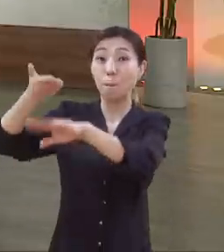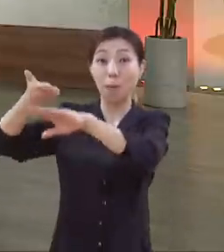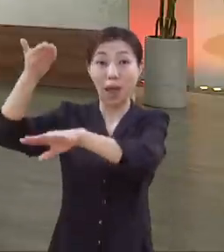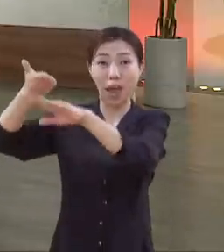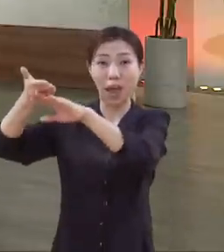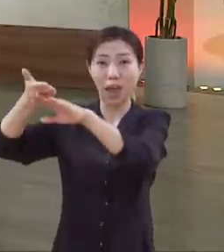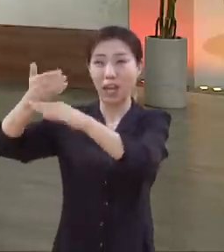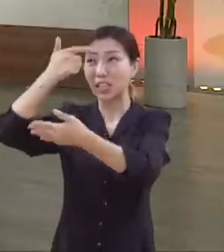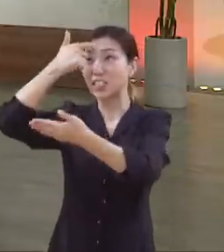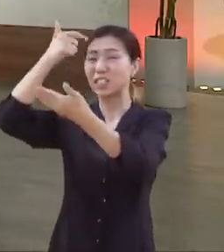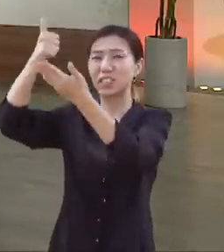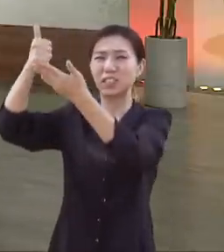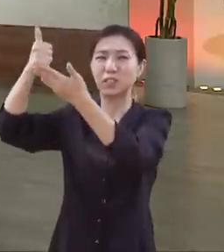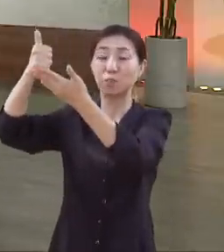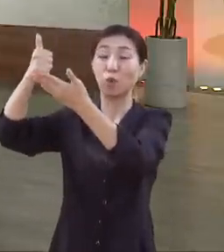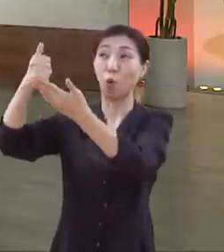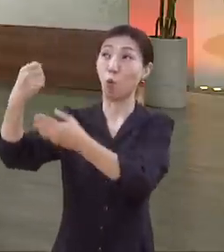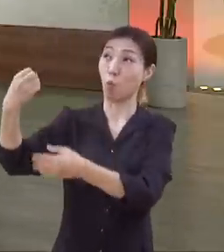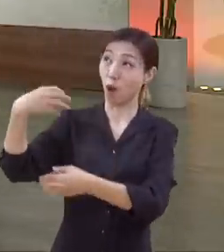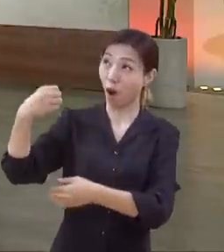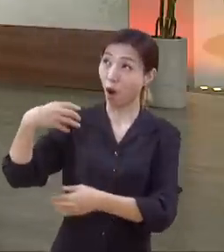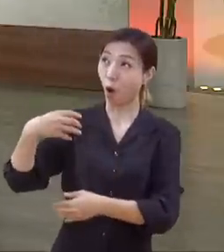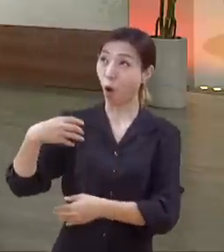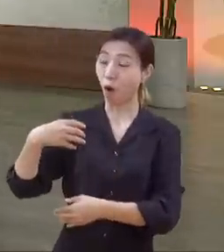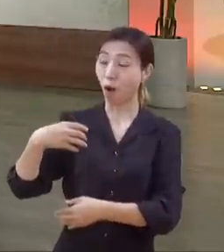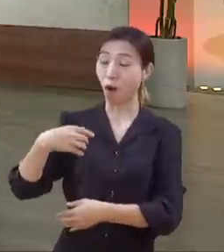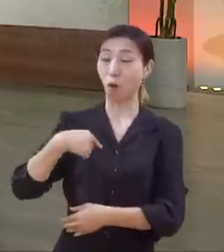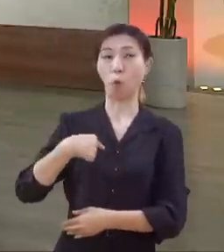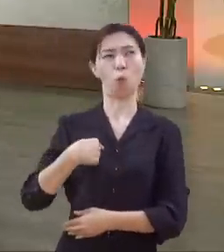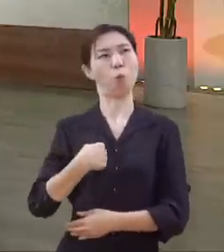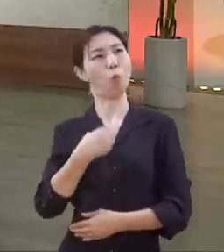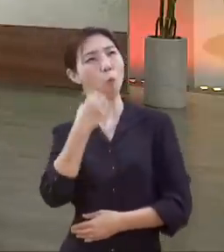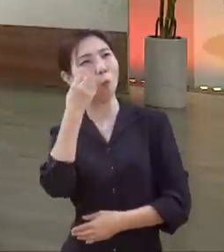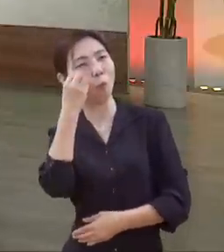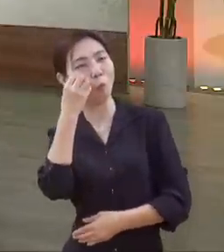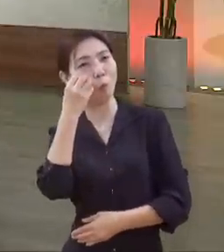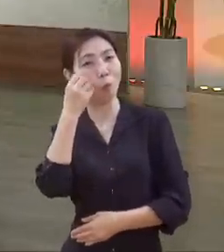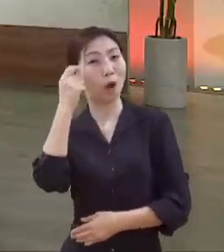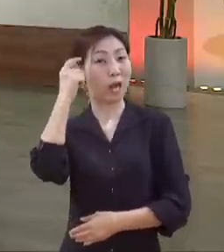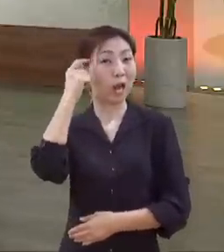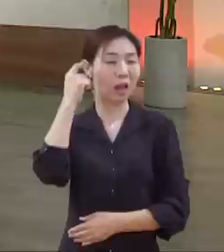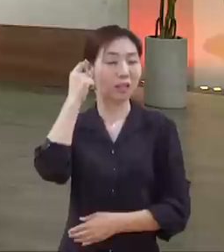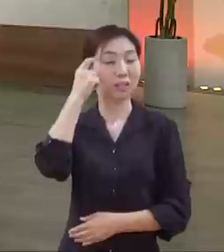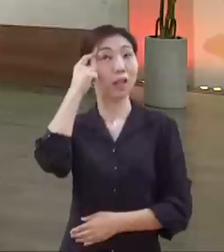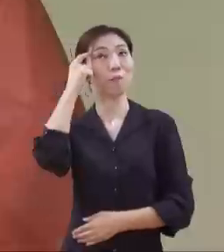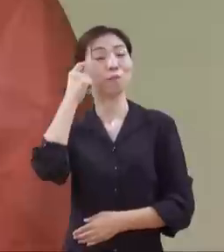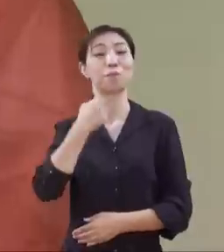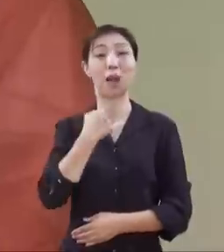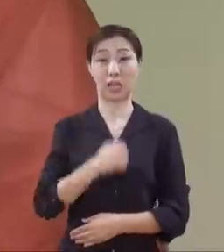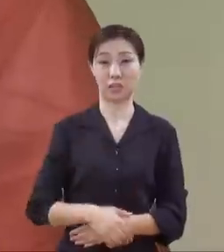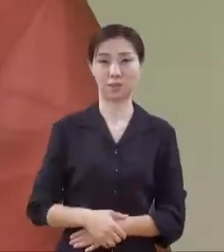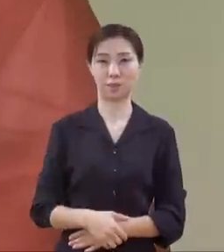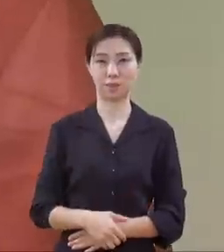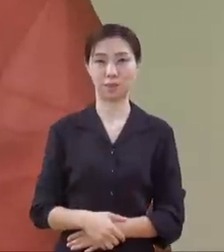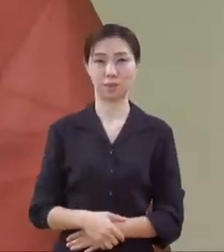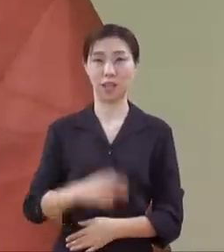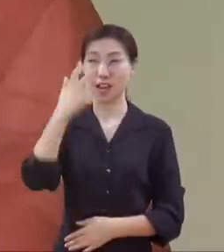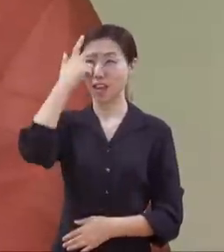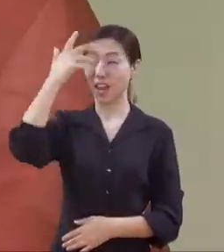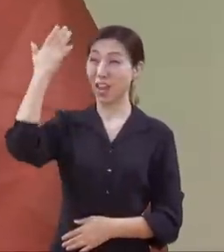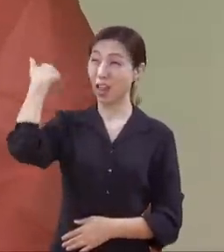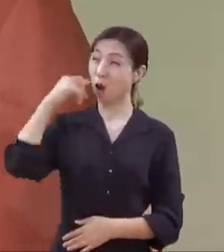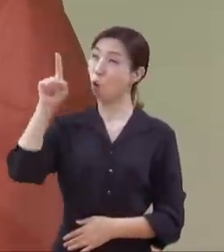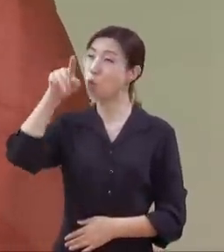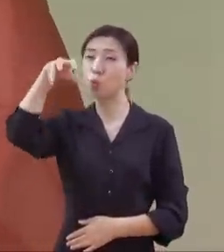있다 참 별일 많다라고 느꼈던 그런 이야기인데요 예전에 어느 행자님이 있으셨대